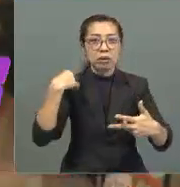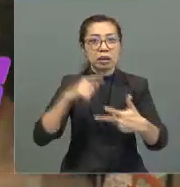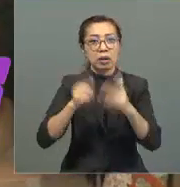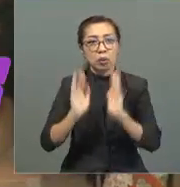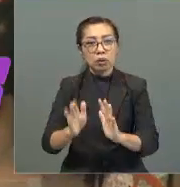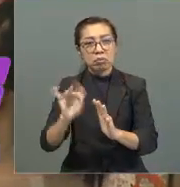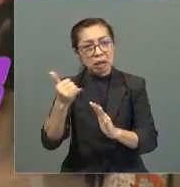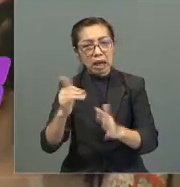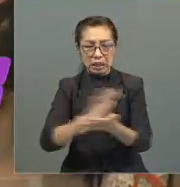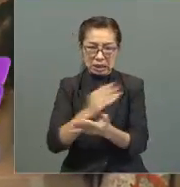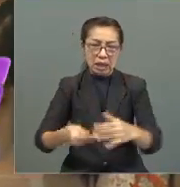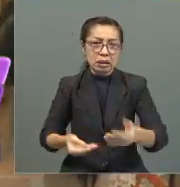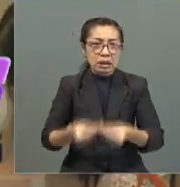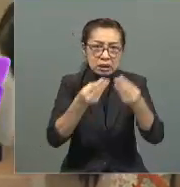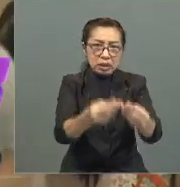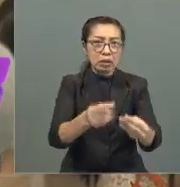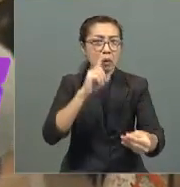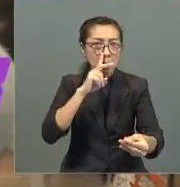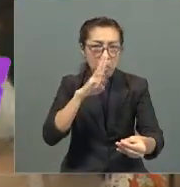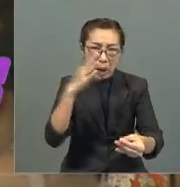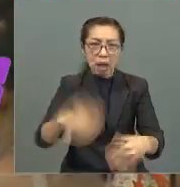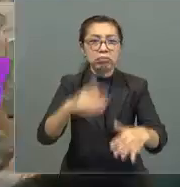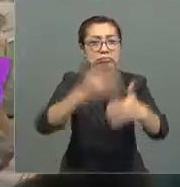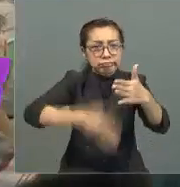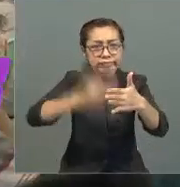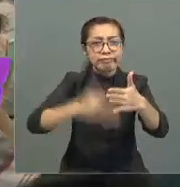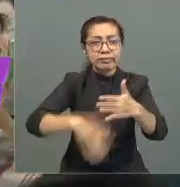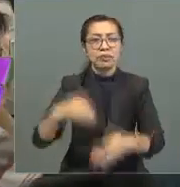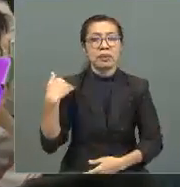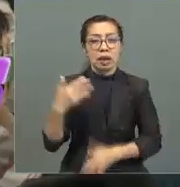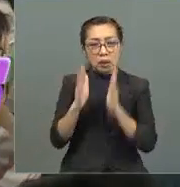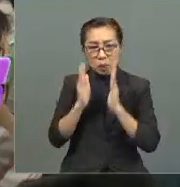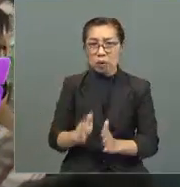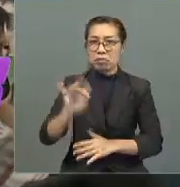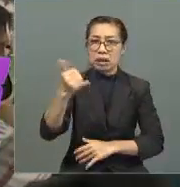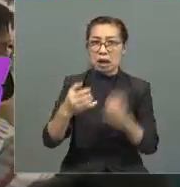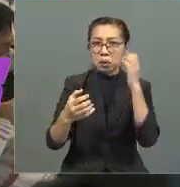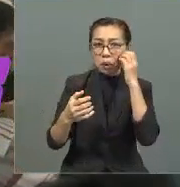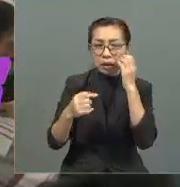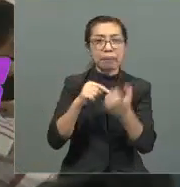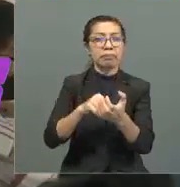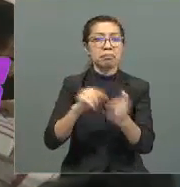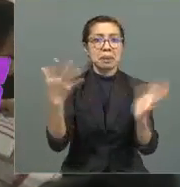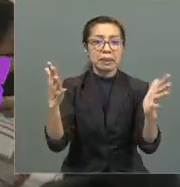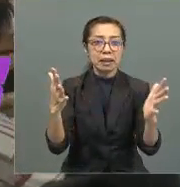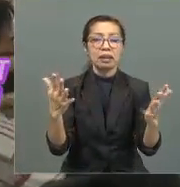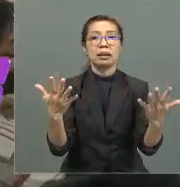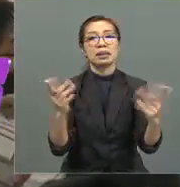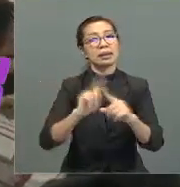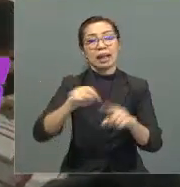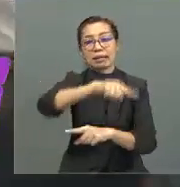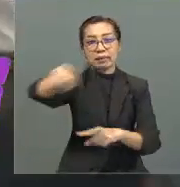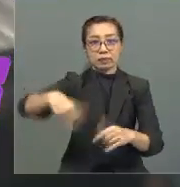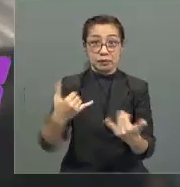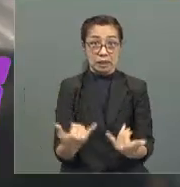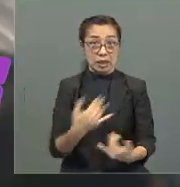ลายครั้งแล้วแต่ก็ยังไม่สำเร็จขณะที่บางคนไม่มีโทรศัพท์มือถือแบบที่ลงทะเบียนได้นะคะไม่ใช่สมาร์ทโฟนนะคะไปฟัง